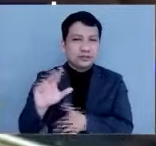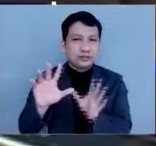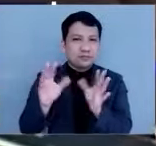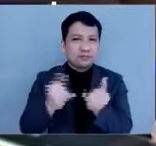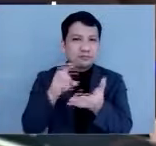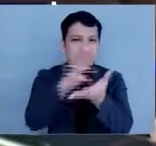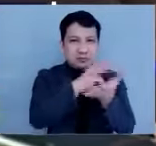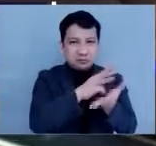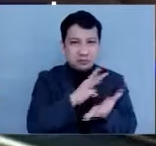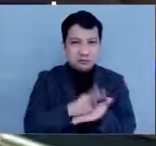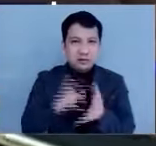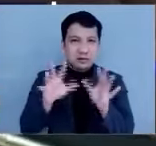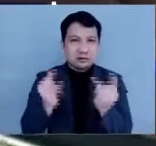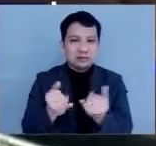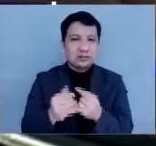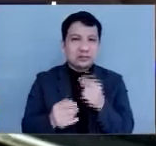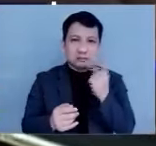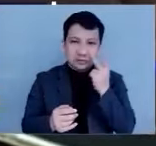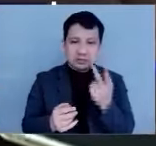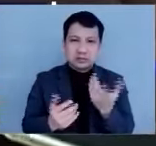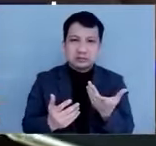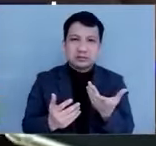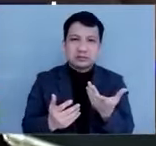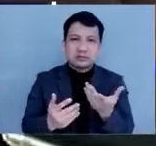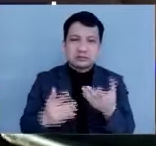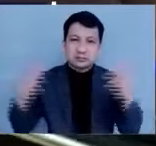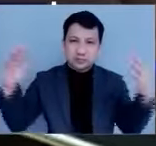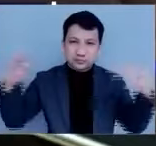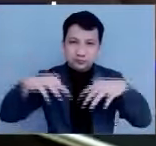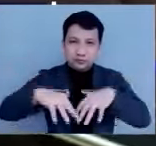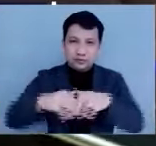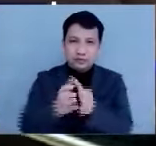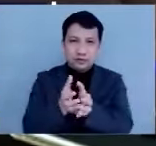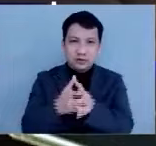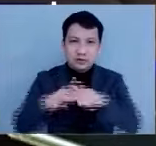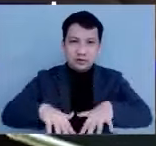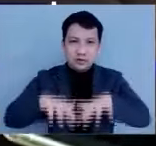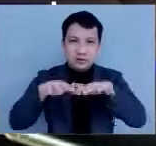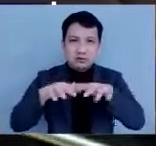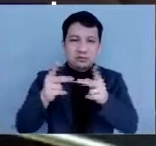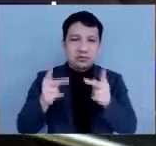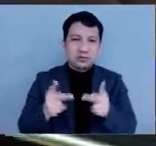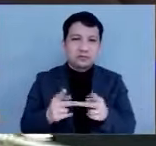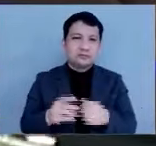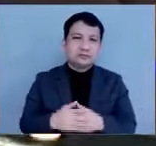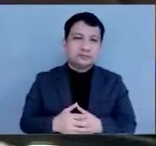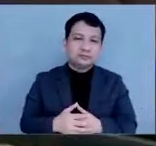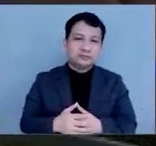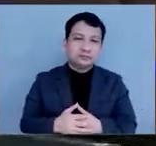doon, ang sinasalo nung kwan na yun, nung lugar na yun.